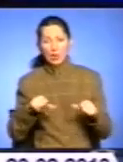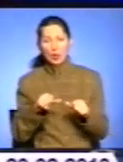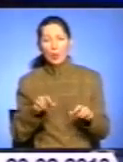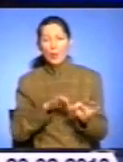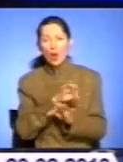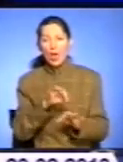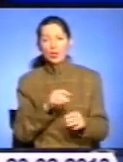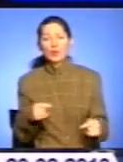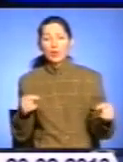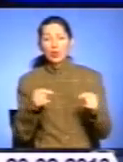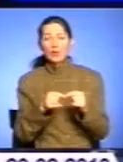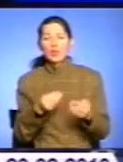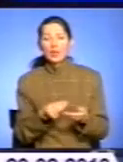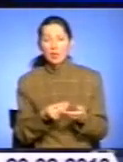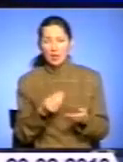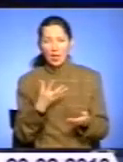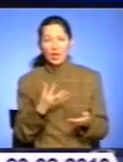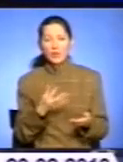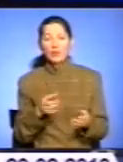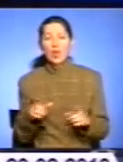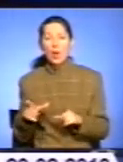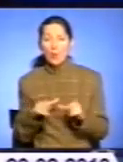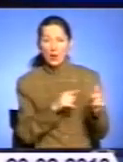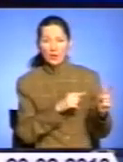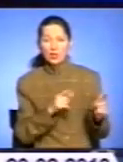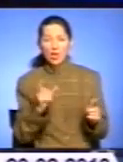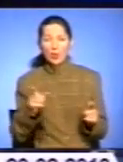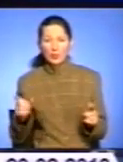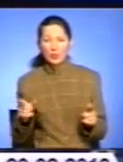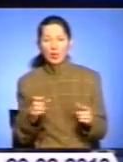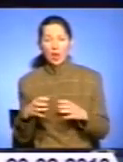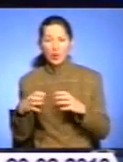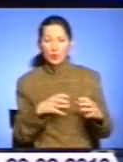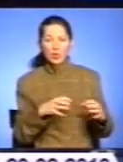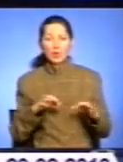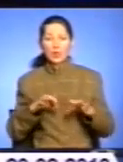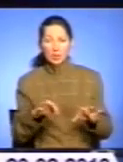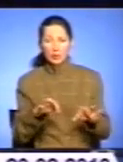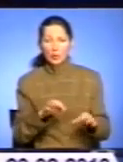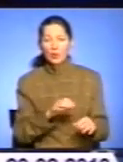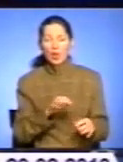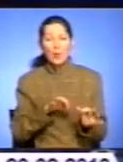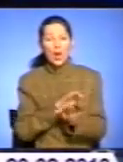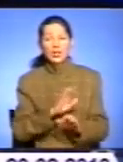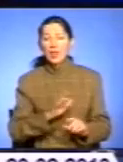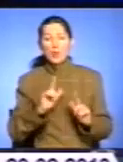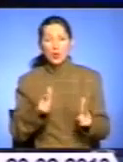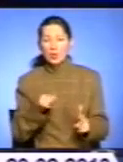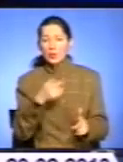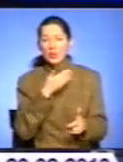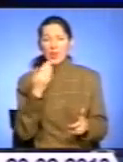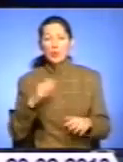на перевезення пасажирів автомобільним транспортом. Однак проєкт не погодили, оскільки у ньому не було розрахунків та